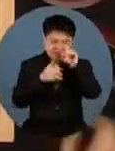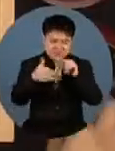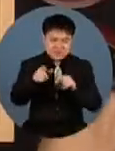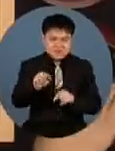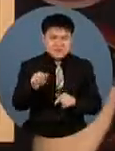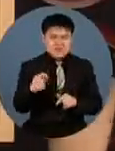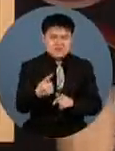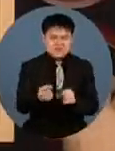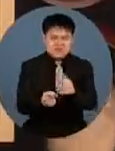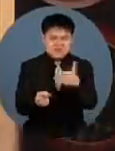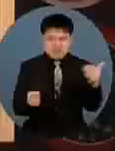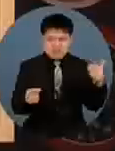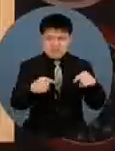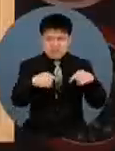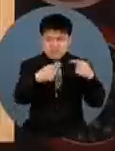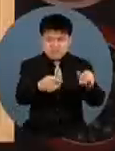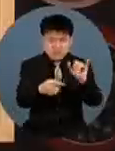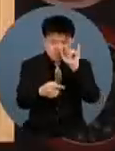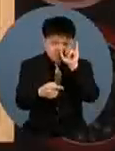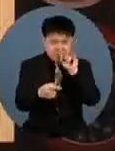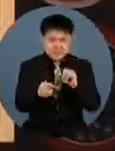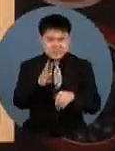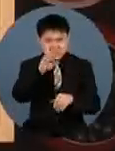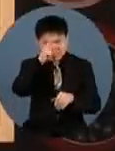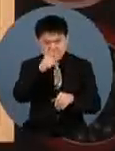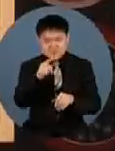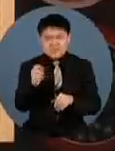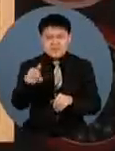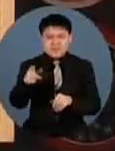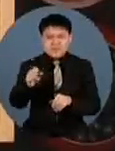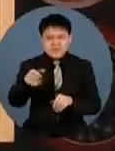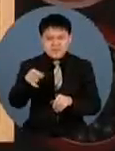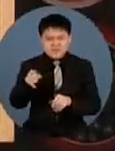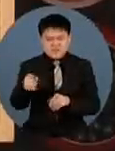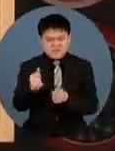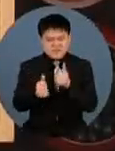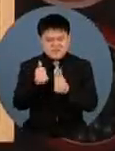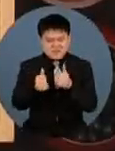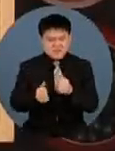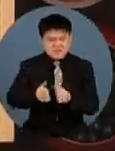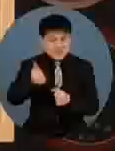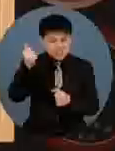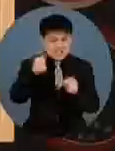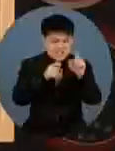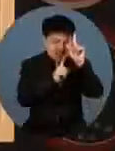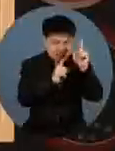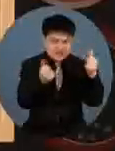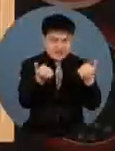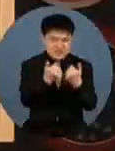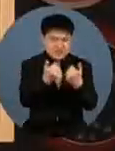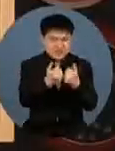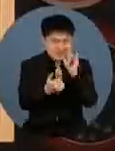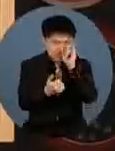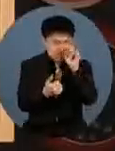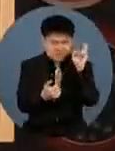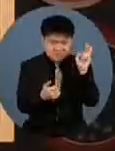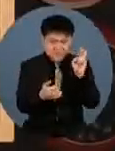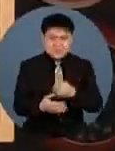그렇죠. 네, 콩주의 구단과 광양 구단이 결승을 하게 될 것 같습니다. 누가 할지 모르겠습니다만 두 사람 중에 한